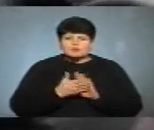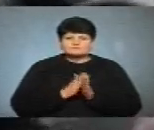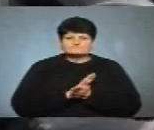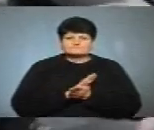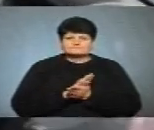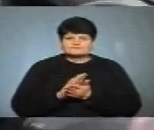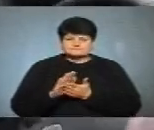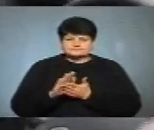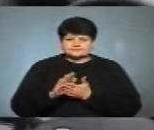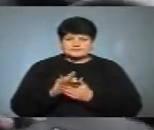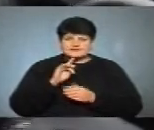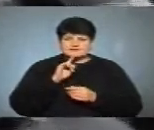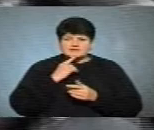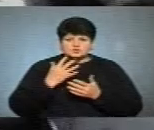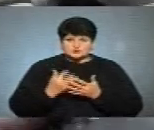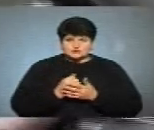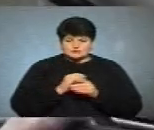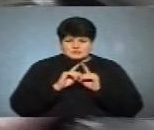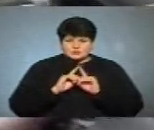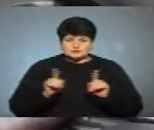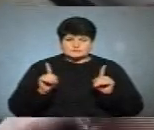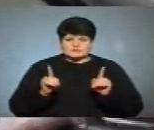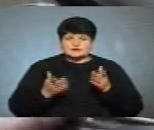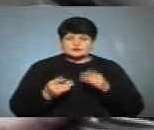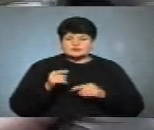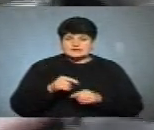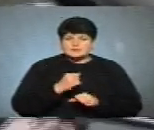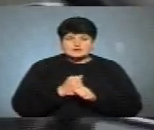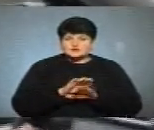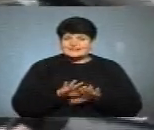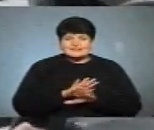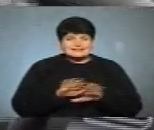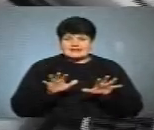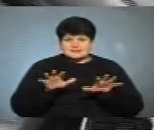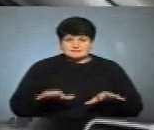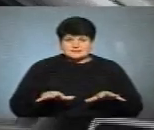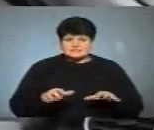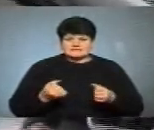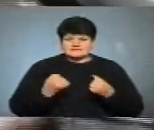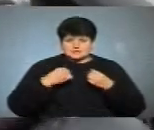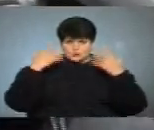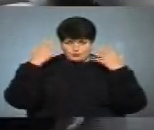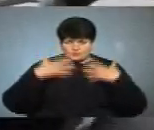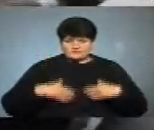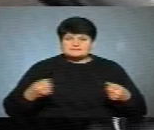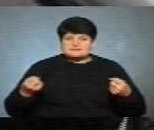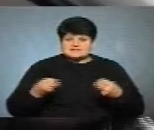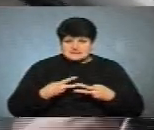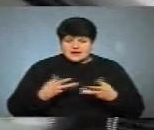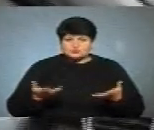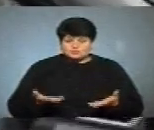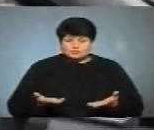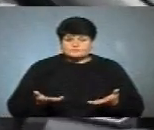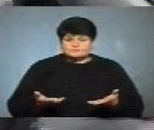стерильності доволі важко досягти, особливо якщо ти працюєш не на місці в захисному комбінезоні, такому спеціальному,